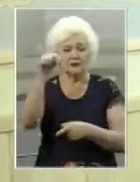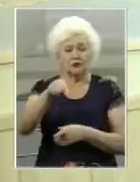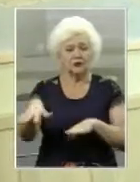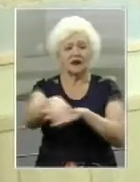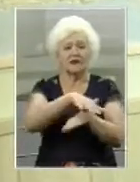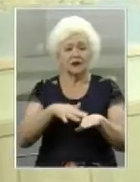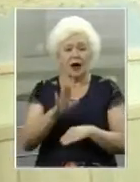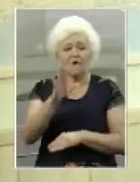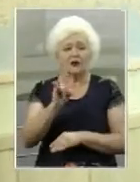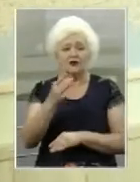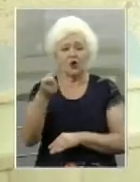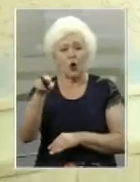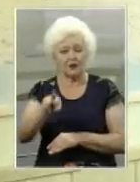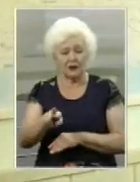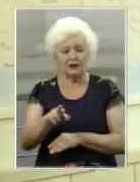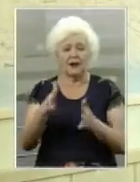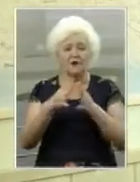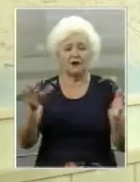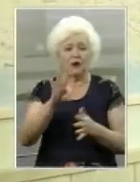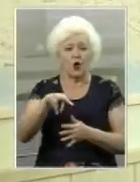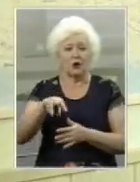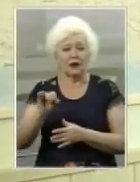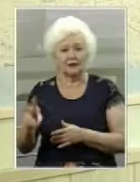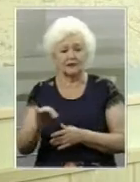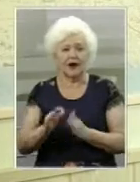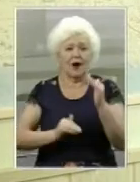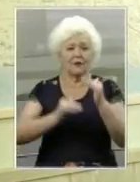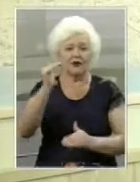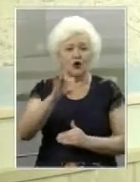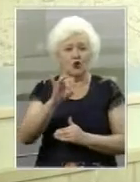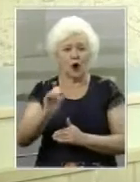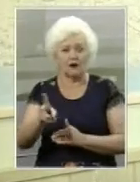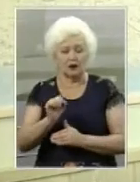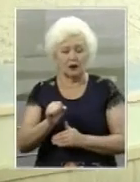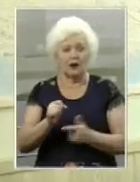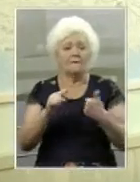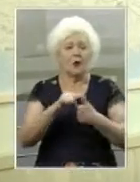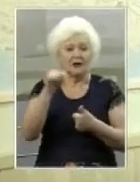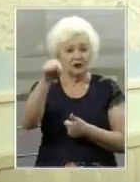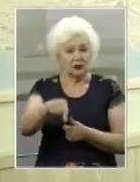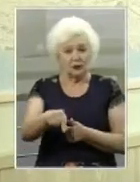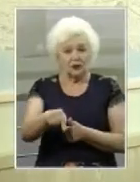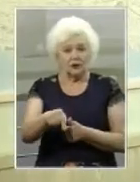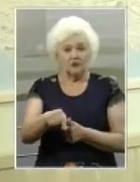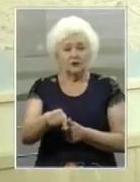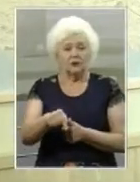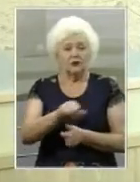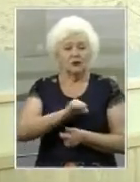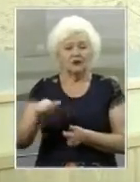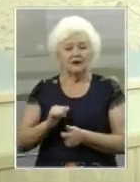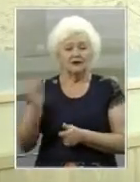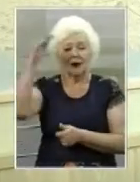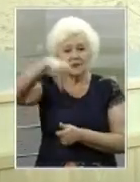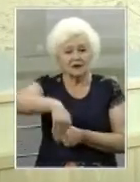районі Високопілля, Великоолександрівки, Верхнього Рогачика. Тому що тут, по-перше, сам